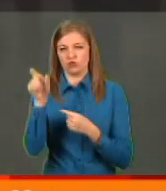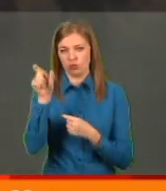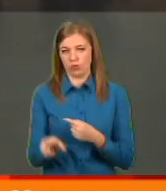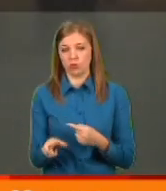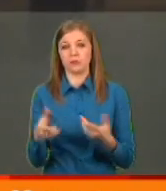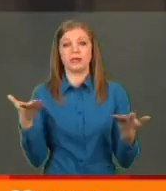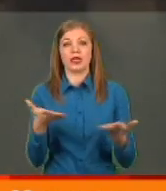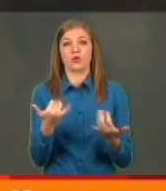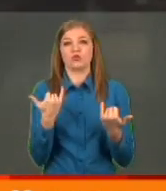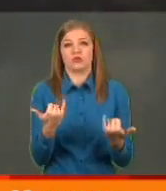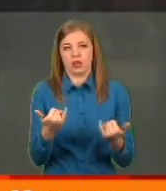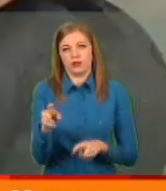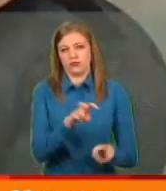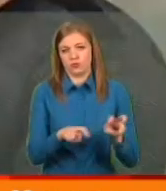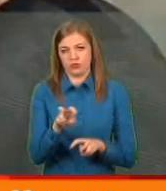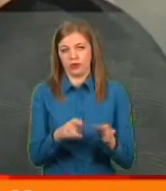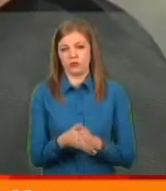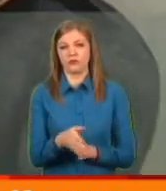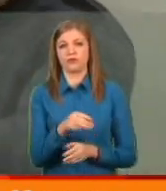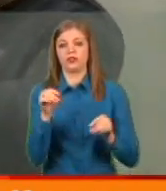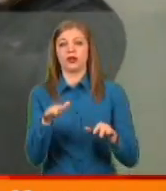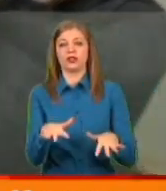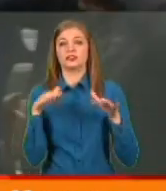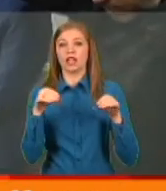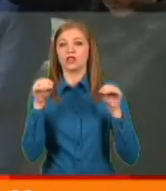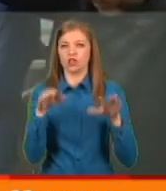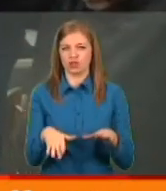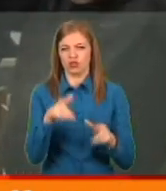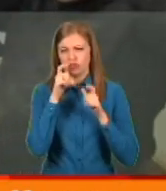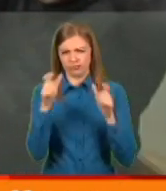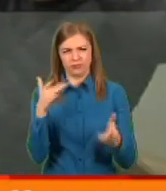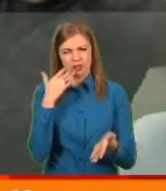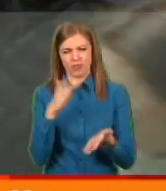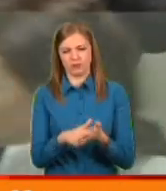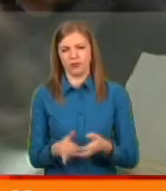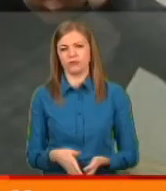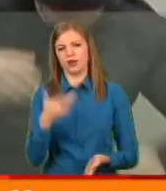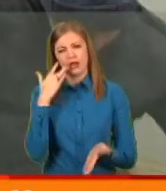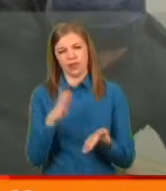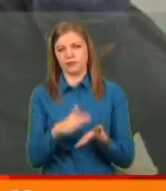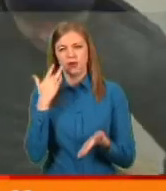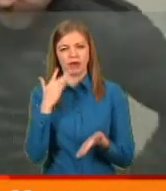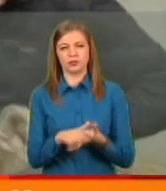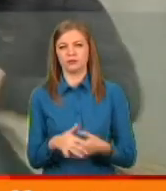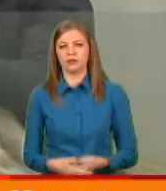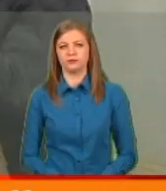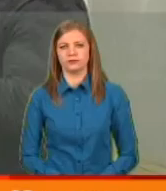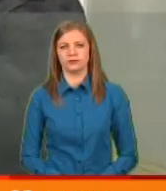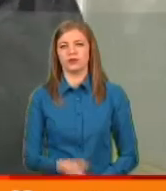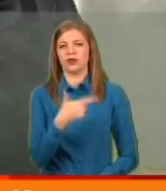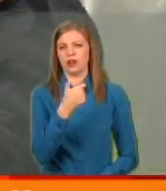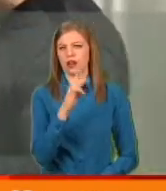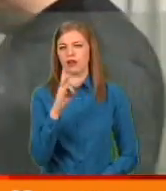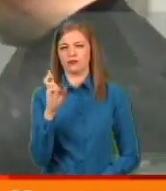особи, яку зараз розшукують. Зал рішення зустрів вигуками «Ганьба». Ганьба! Ганьба!